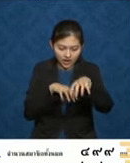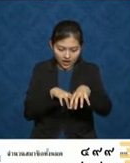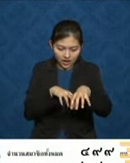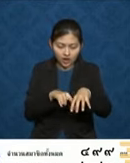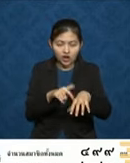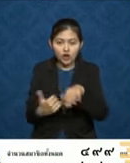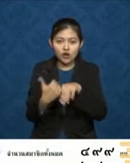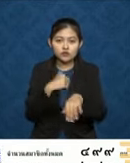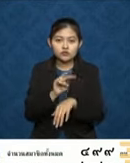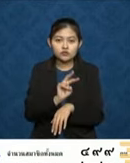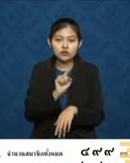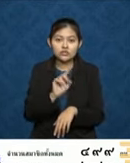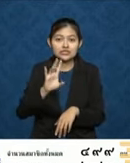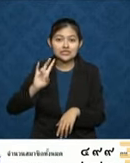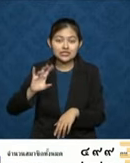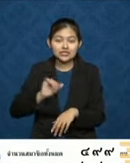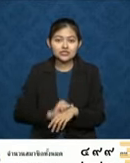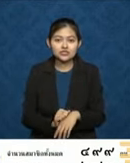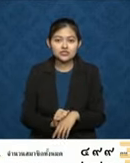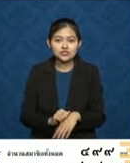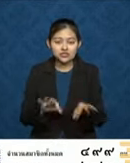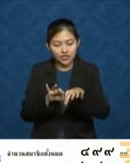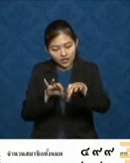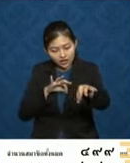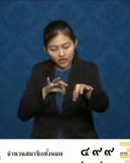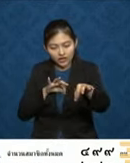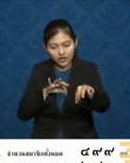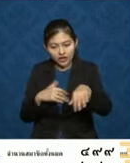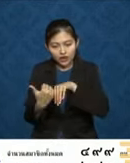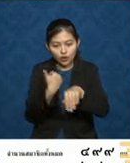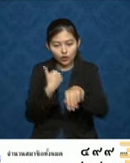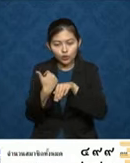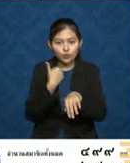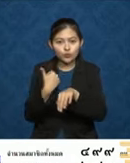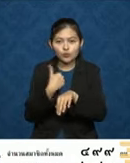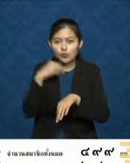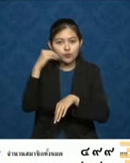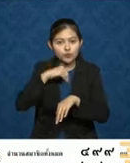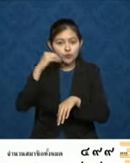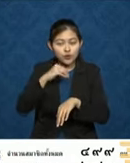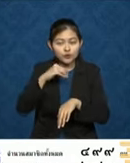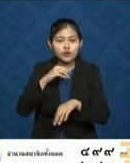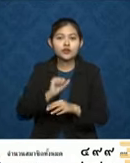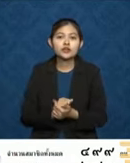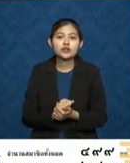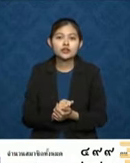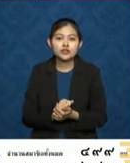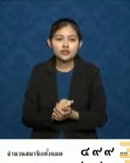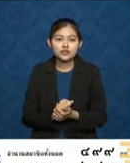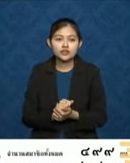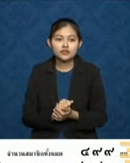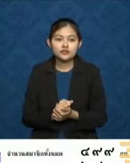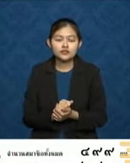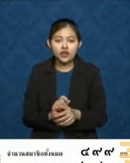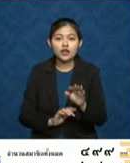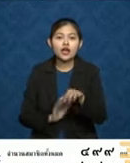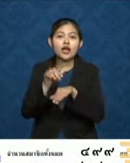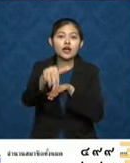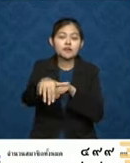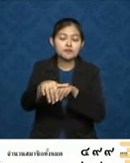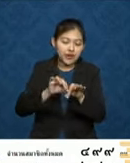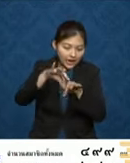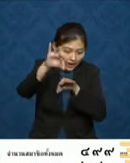หลวงหมายเลข 217ซึ่งเป็นเส้นสัญจรหลักในโซนที่จะไปถึงเ่อด่านช่องเม็กข้ามไปประเทศลาวนะ